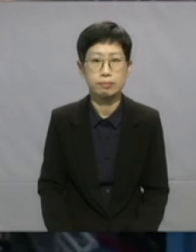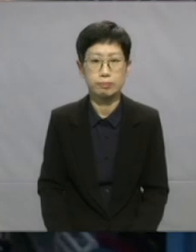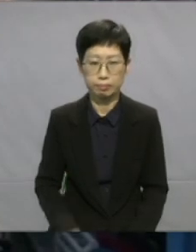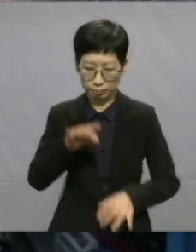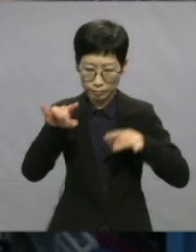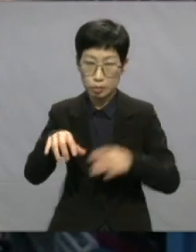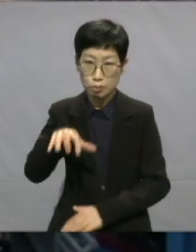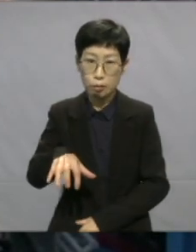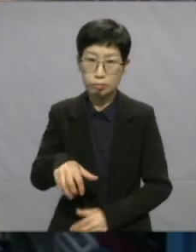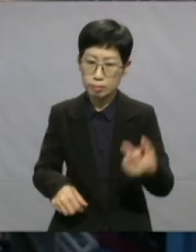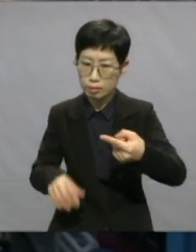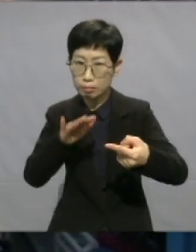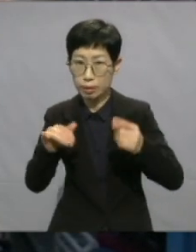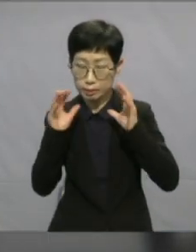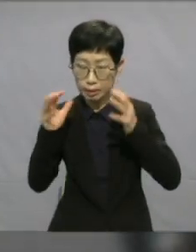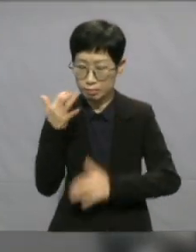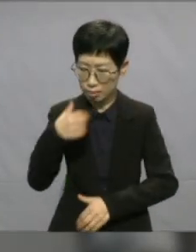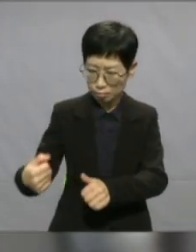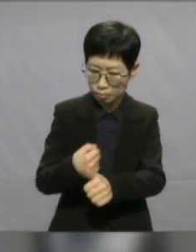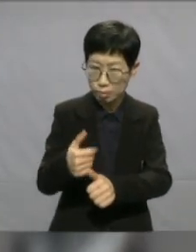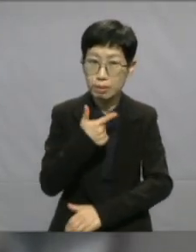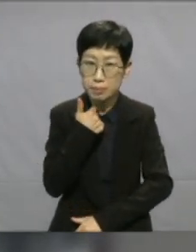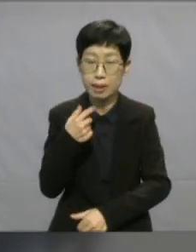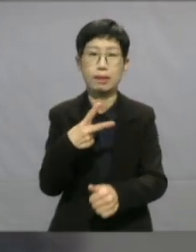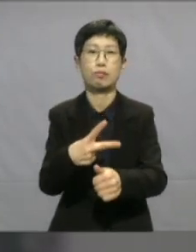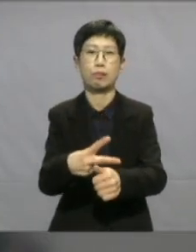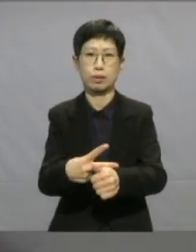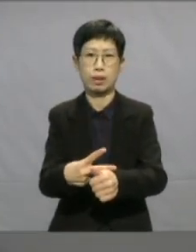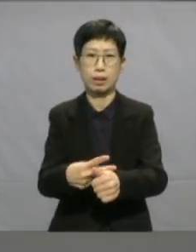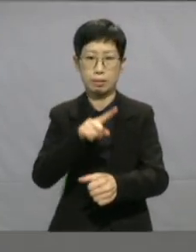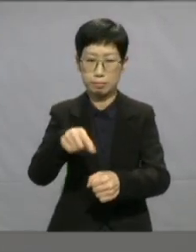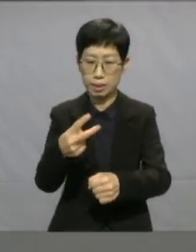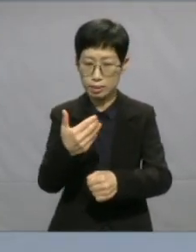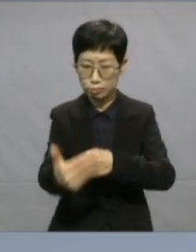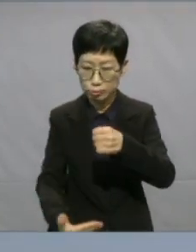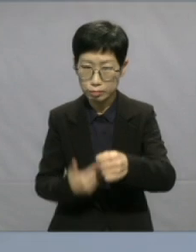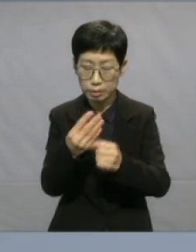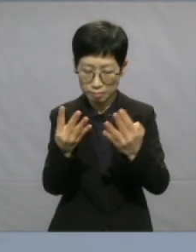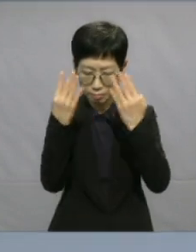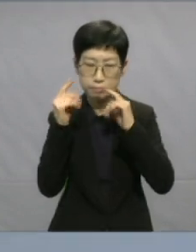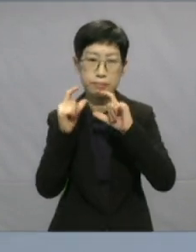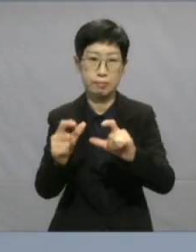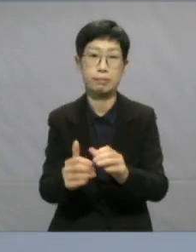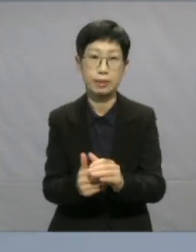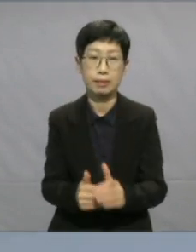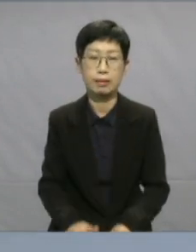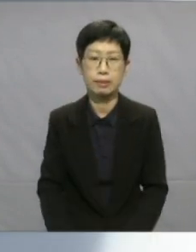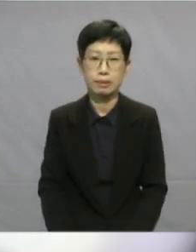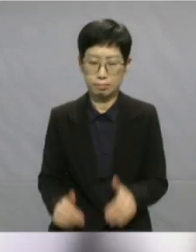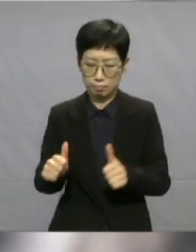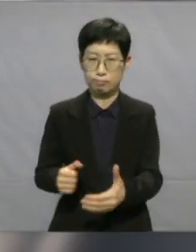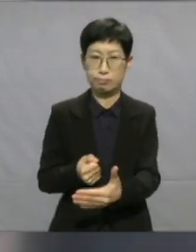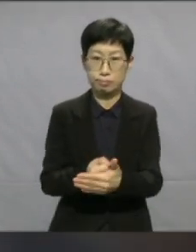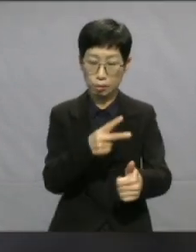태국에서 천령의 달라는 아동에게 성폭력을 가한 교사가 129년 형을 선고받았습니다 법원은